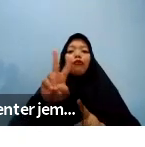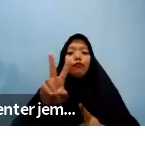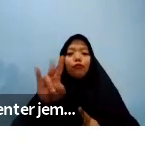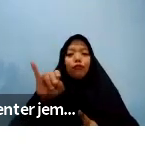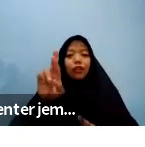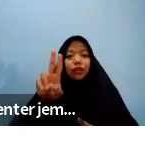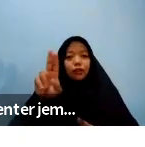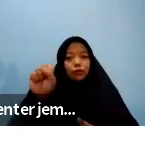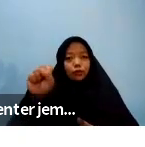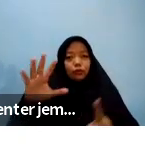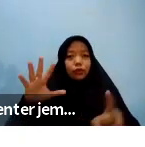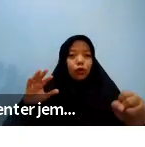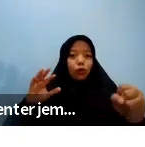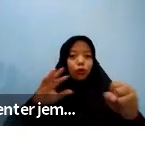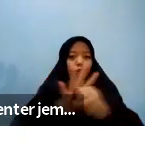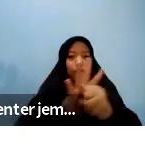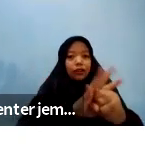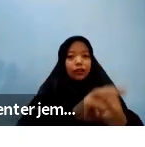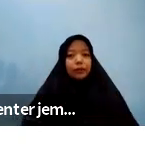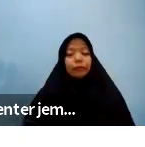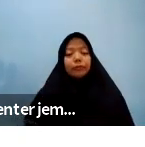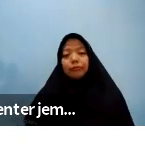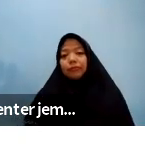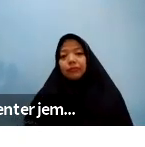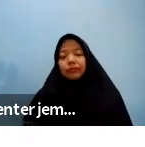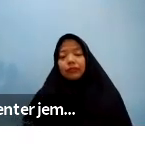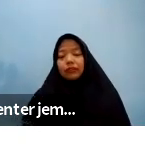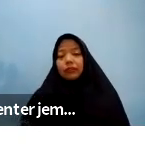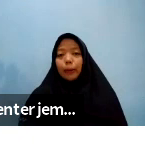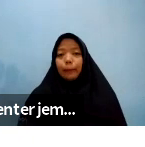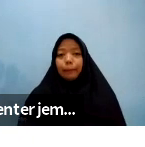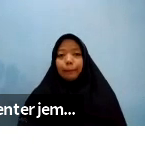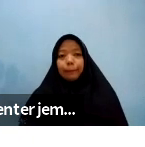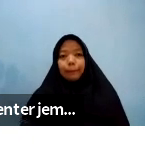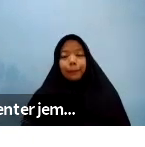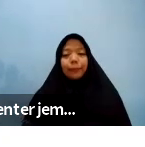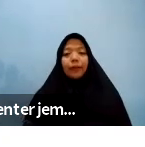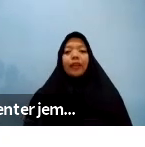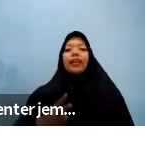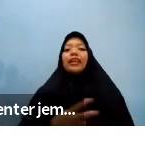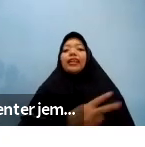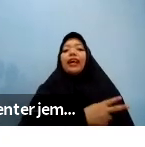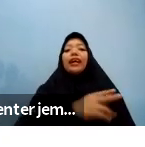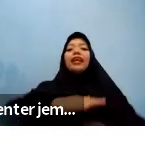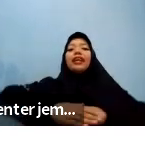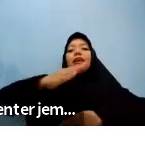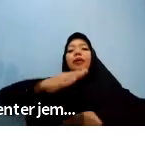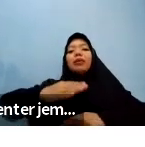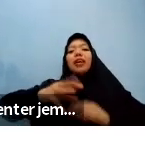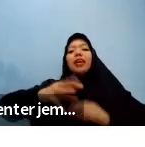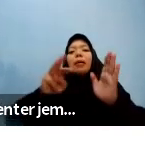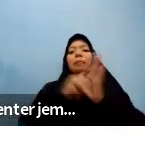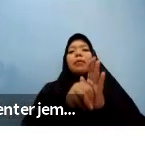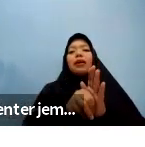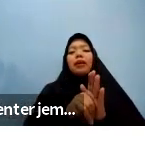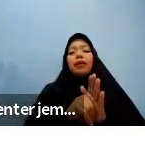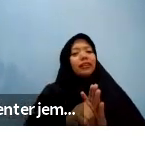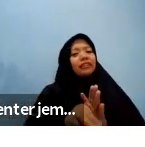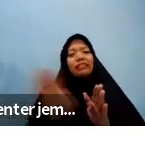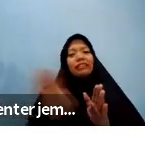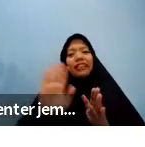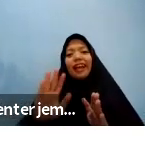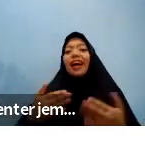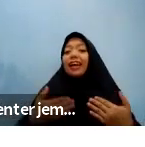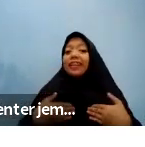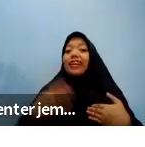mencegah penyebaran otomatis ini menjadi kita lebih meminimalis lah pertemuan sehingga penyebarannya tidak terjadi